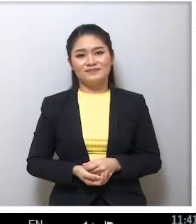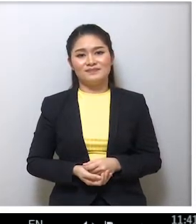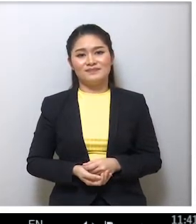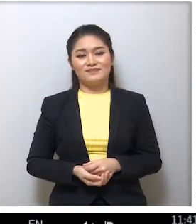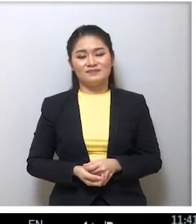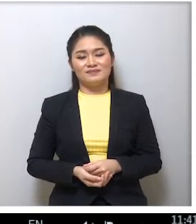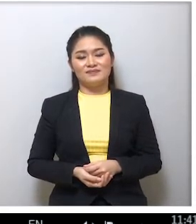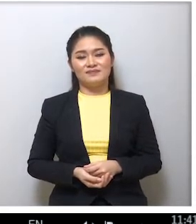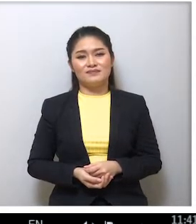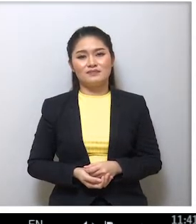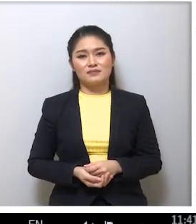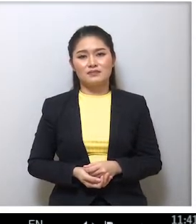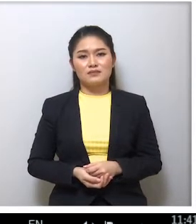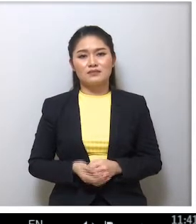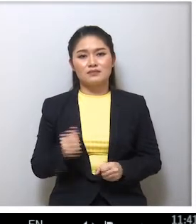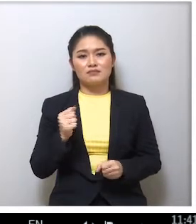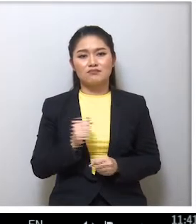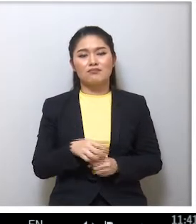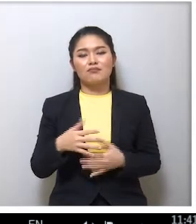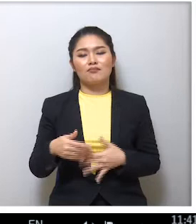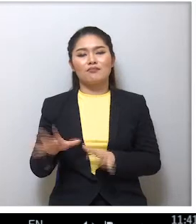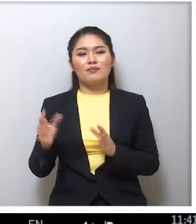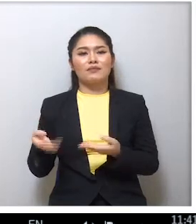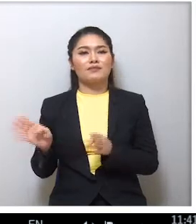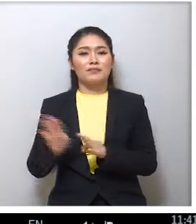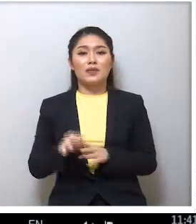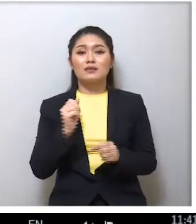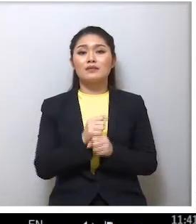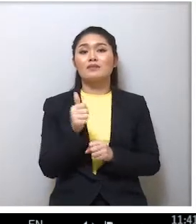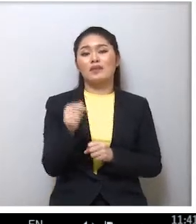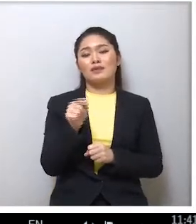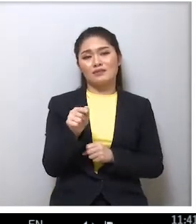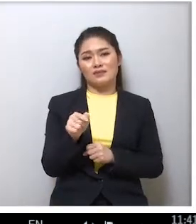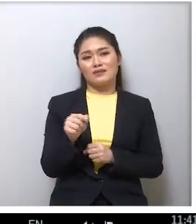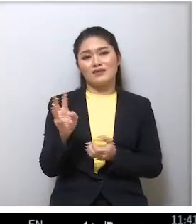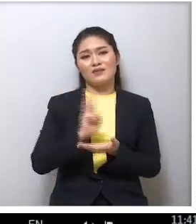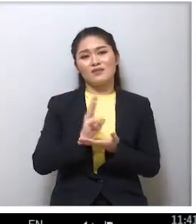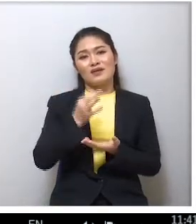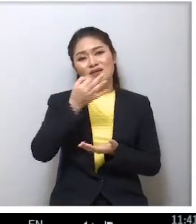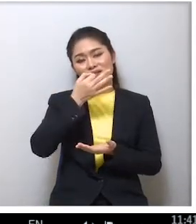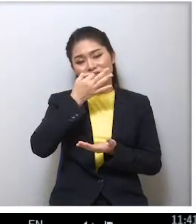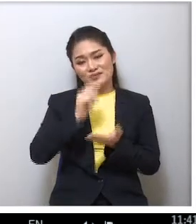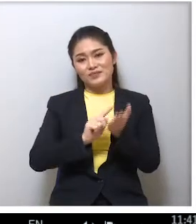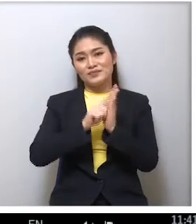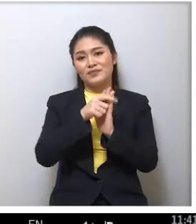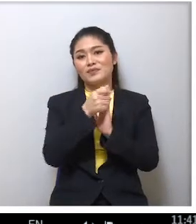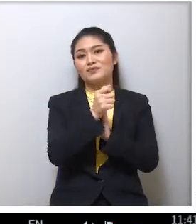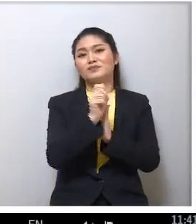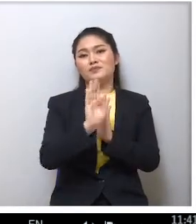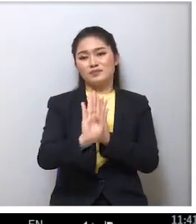จากนั้นก็ออกจาก Gizmo แล้วก็จะได้วิทยาลัยอาชีวศึกษาอุบลราชธานี